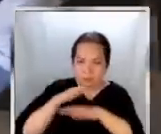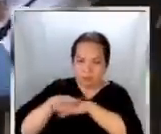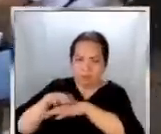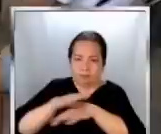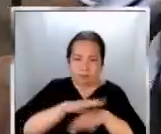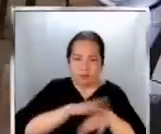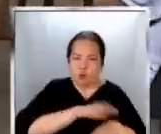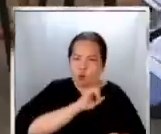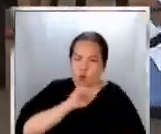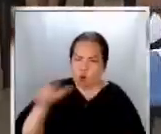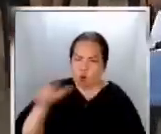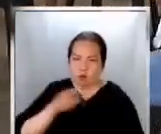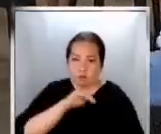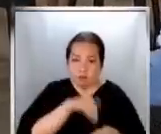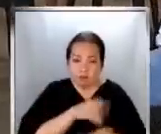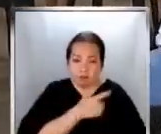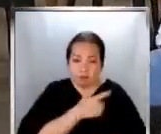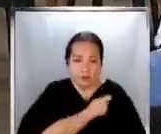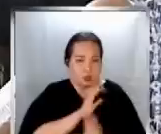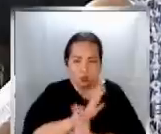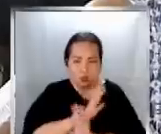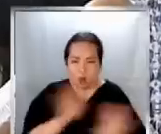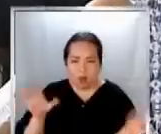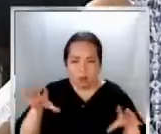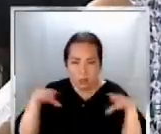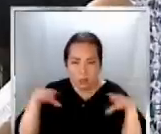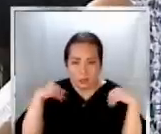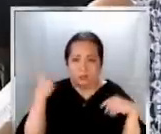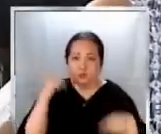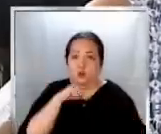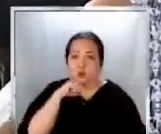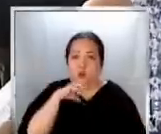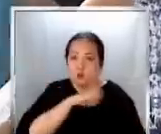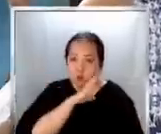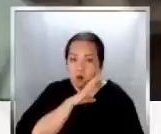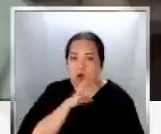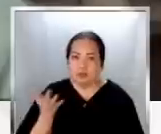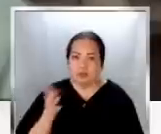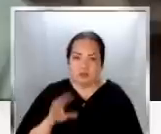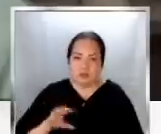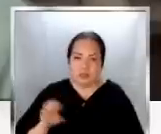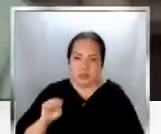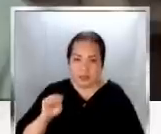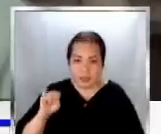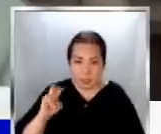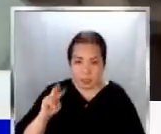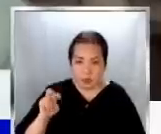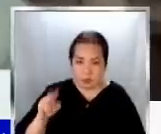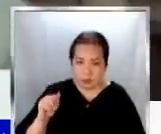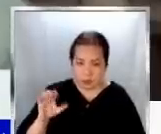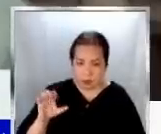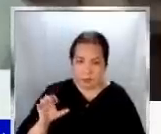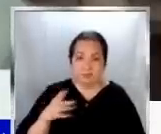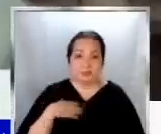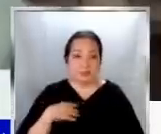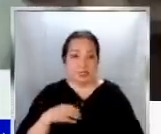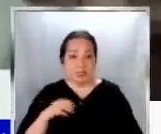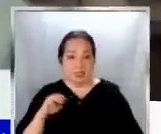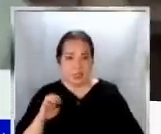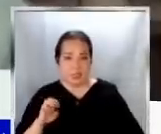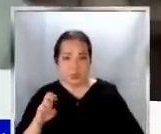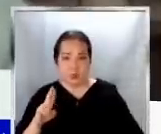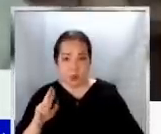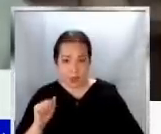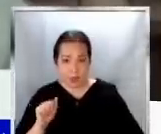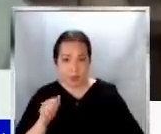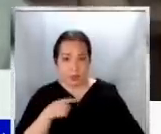sites, huwag bakunahan ng Sinovac vaccine ang senior citizens. Ang Emergency Use Authority po ng Food and Drug Administration,